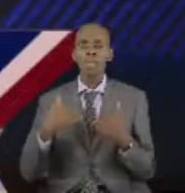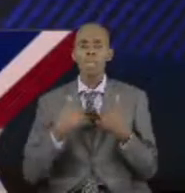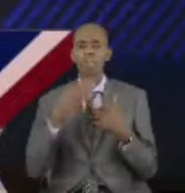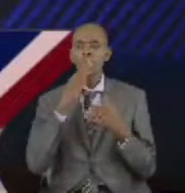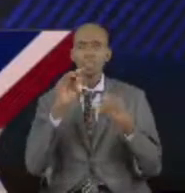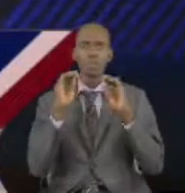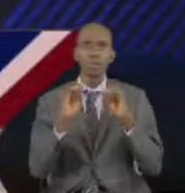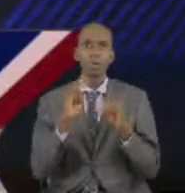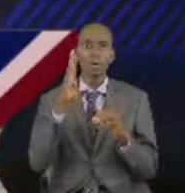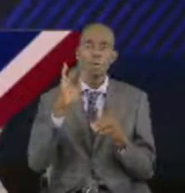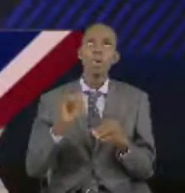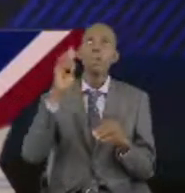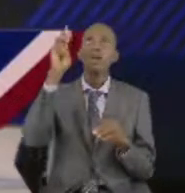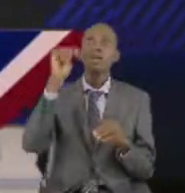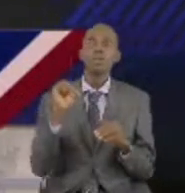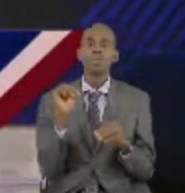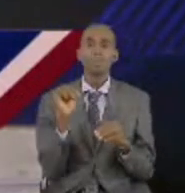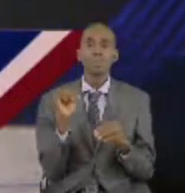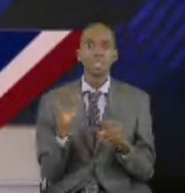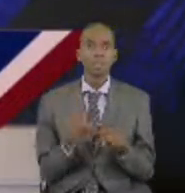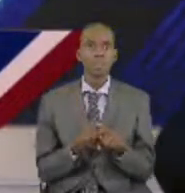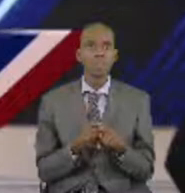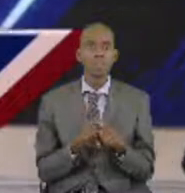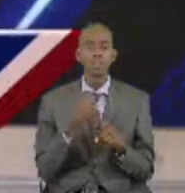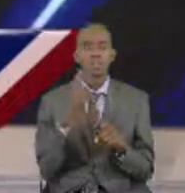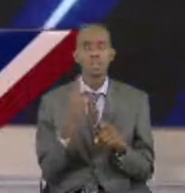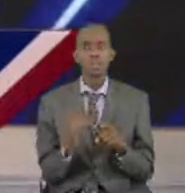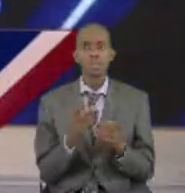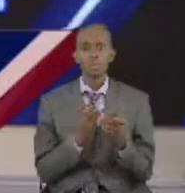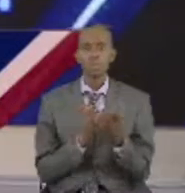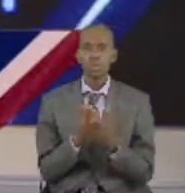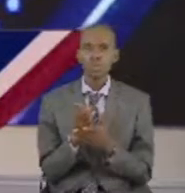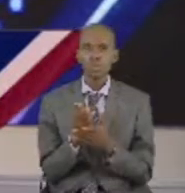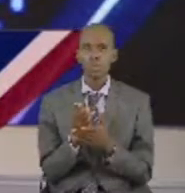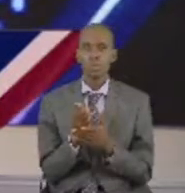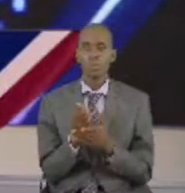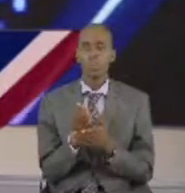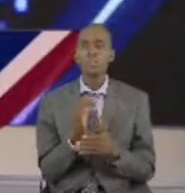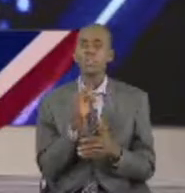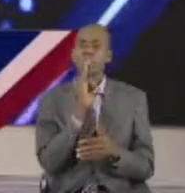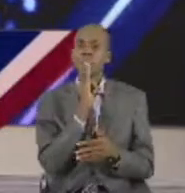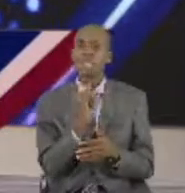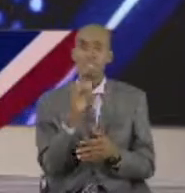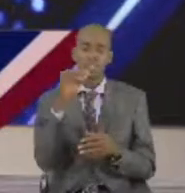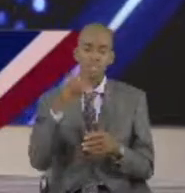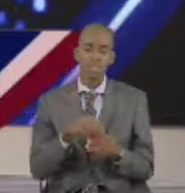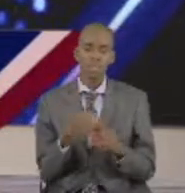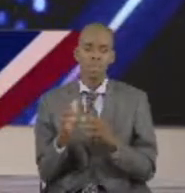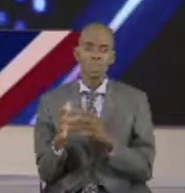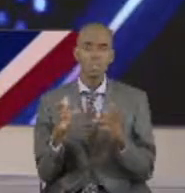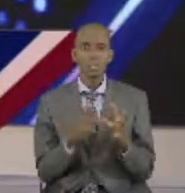ainsi du moins vous l'avez entendu ainsi conformément à la vérité qui est un jésus